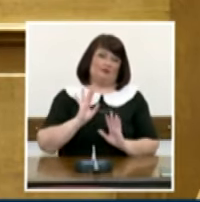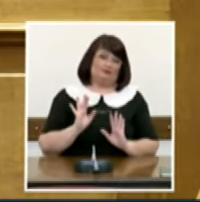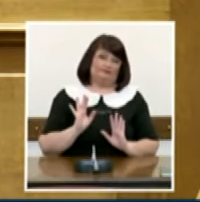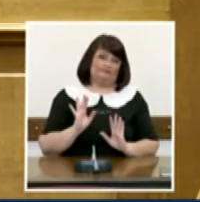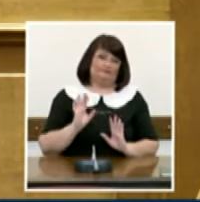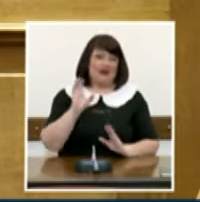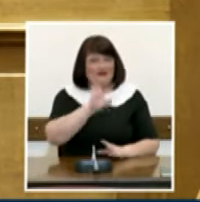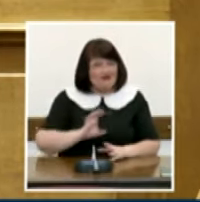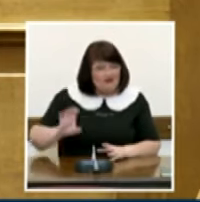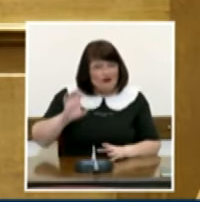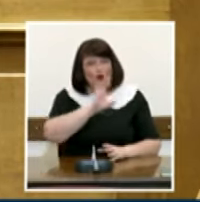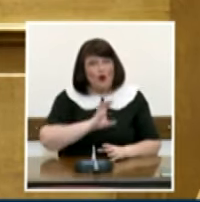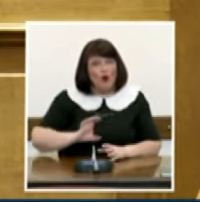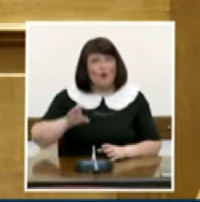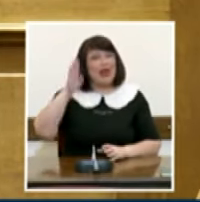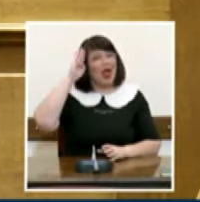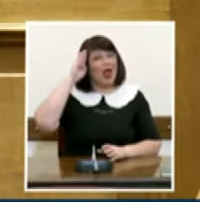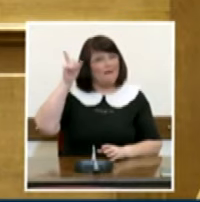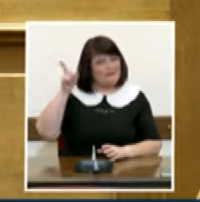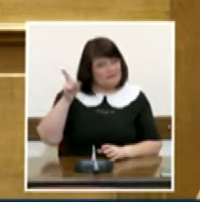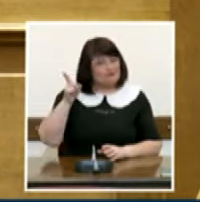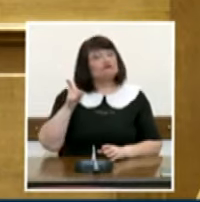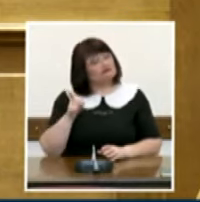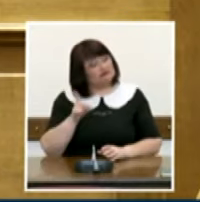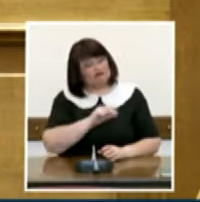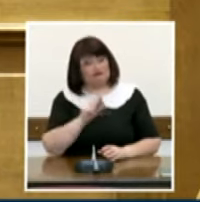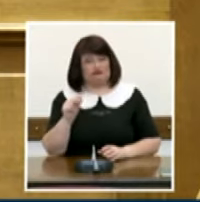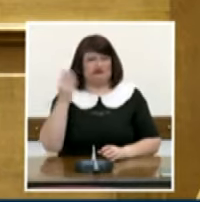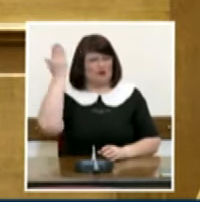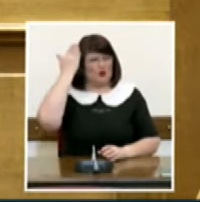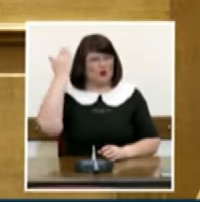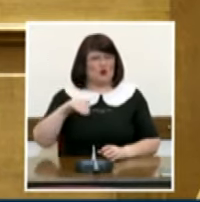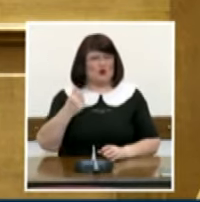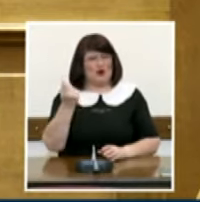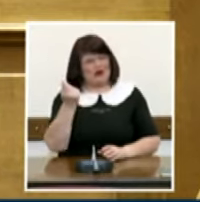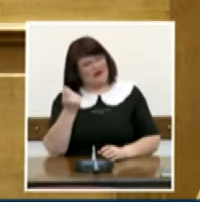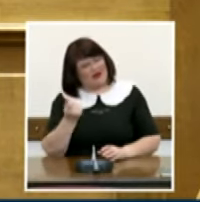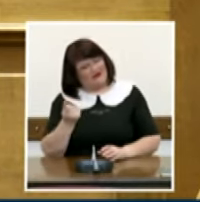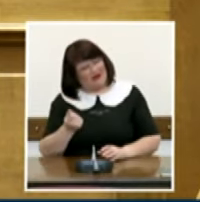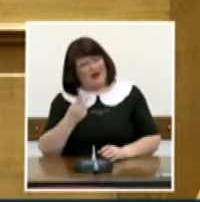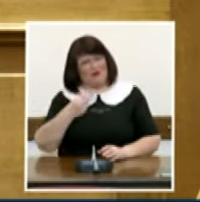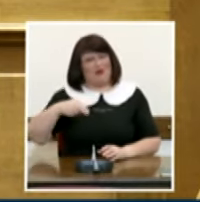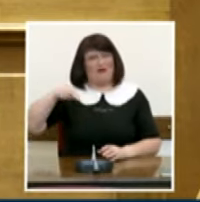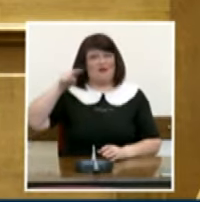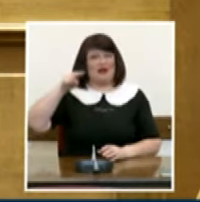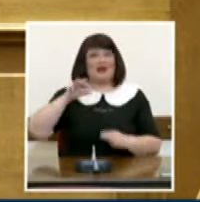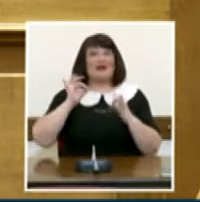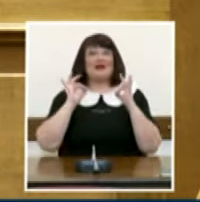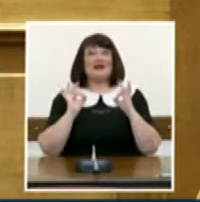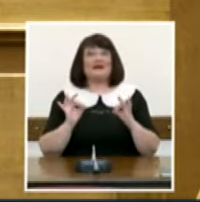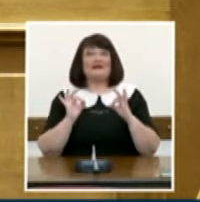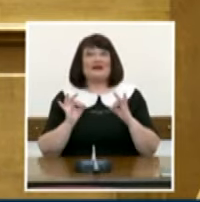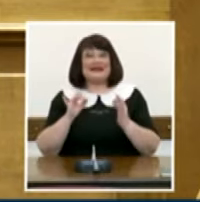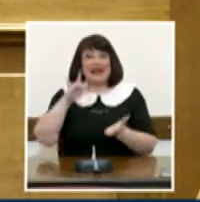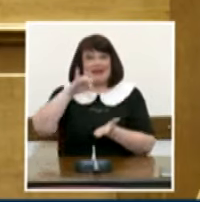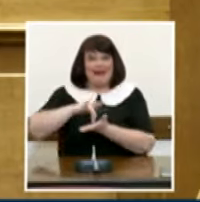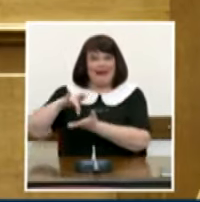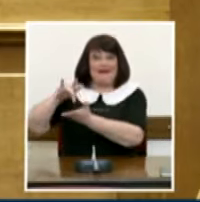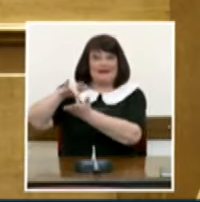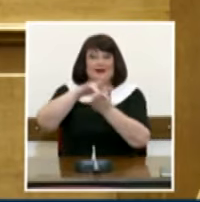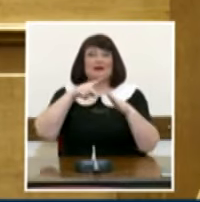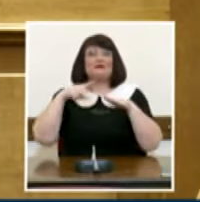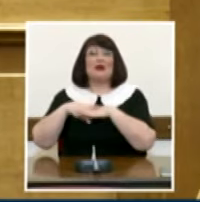να αμφισβητήσετε πως η πολιτική μας για αυξήσεις μισθών και συντάξεις υλοποιείται με απόλυτη συνέπεια. Παραλάβαμε το